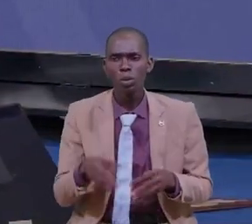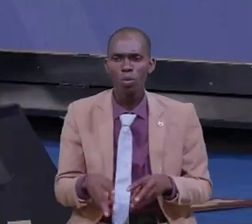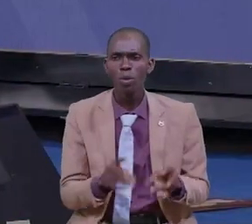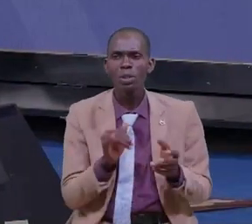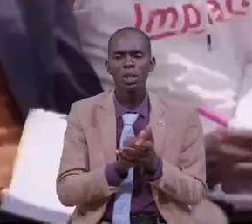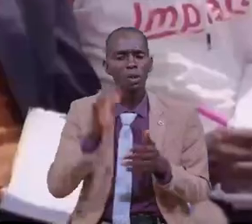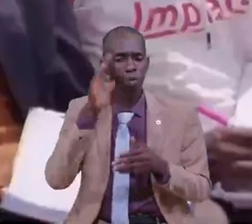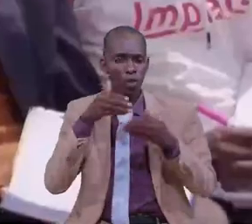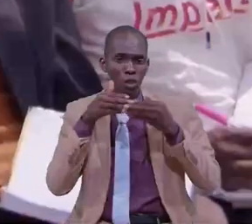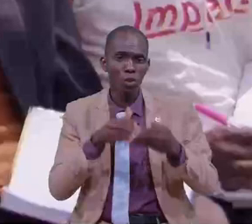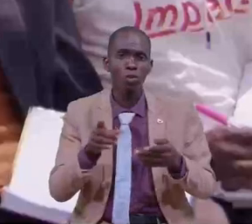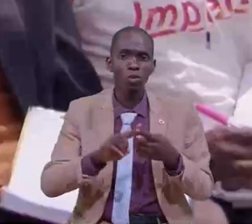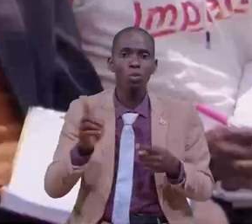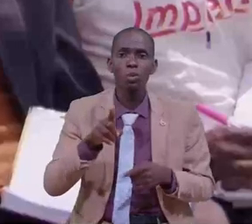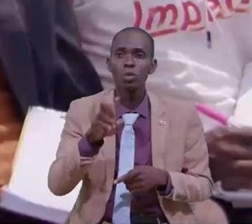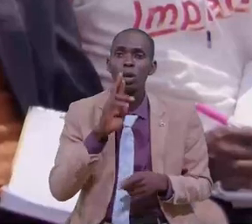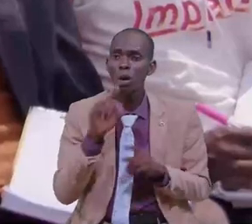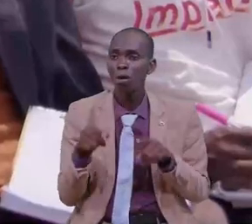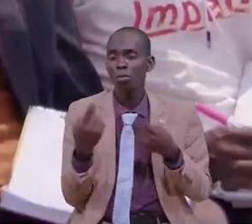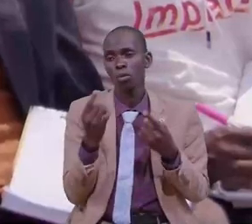Est-ce que tu connais le chemin qui t'amènera là-bas?